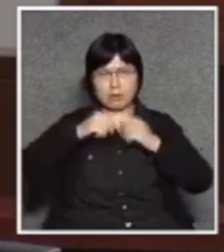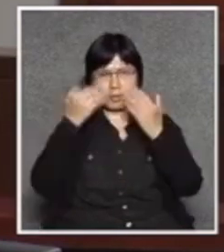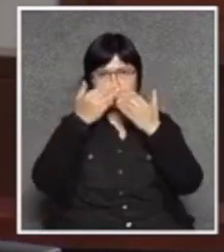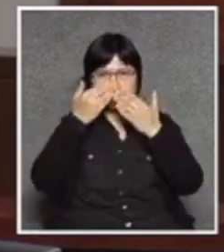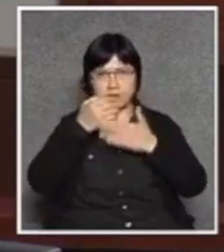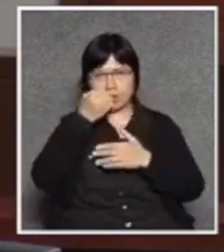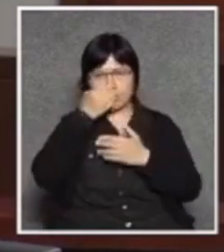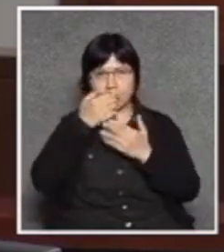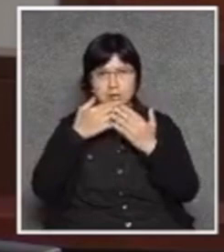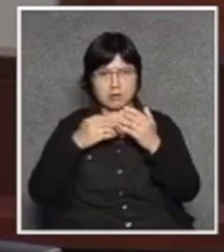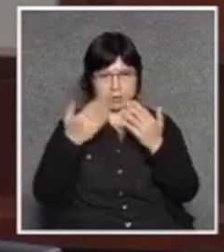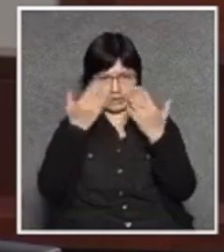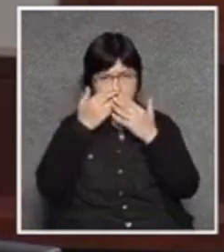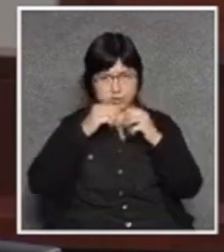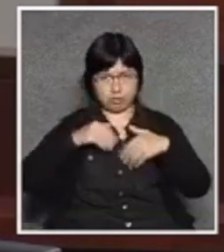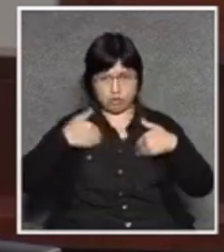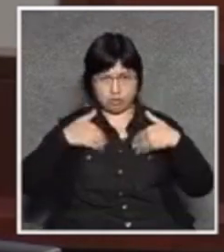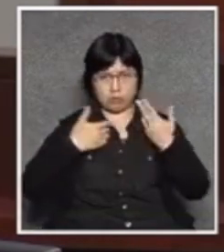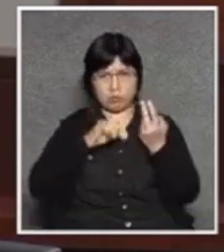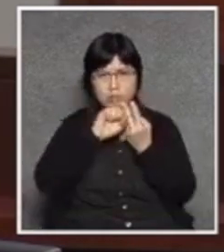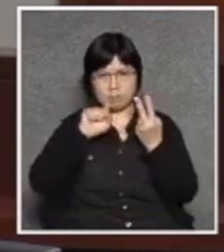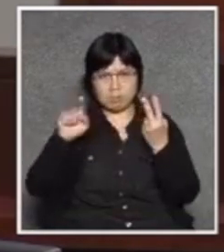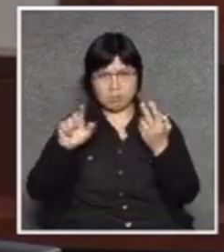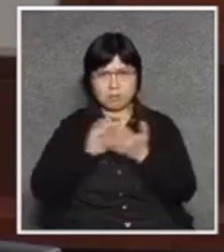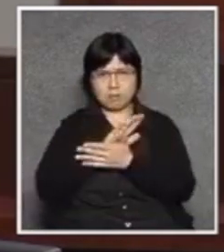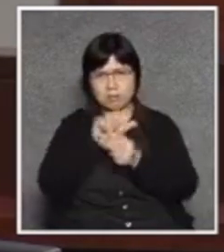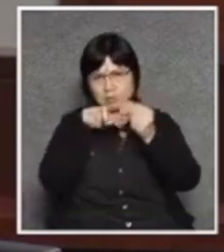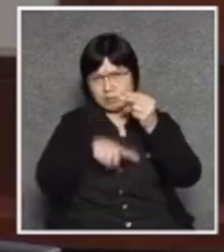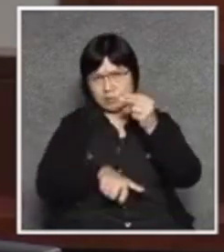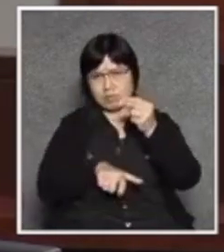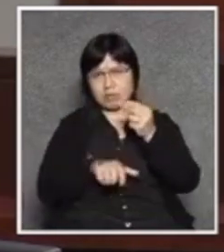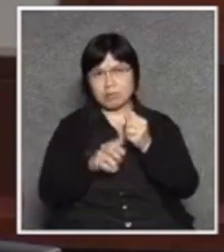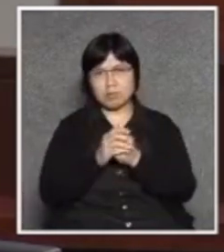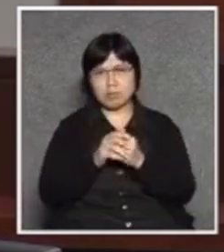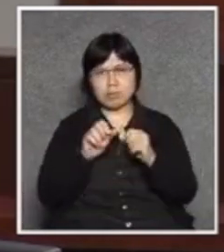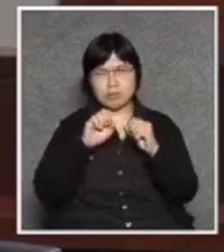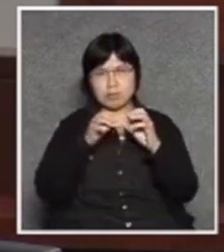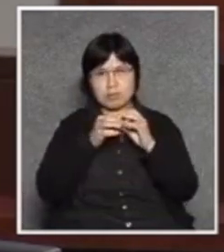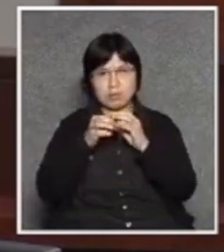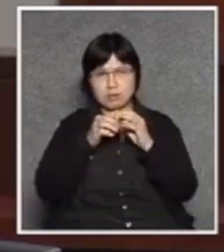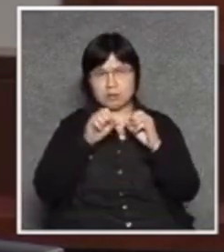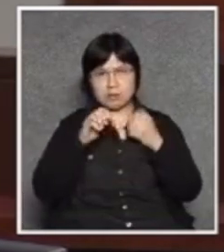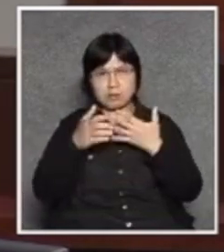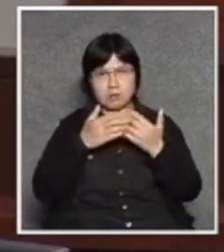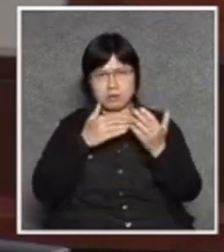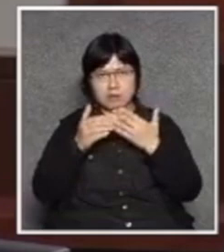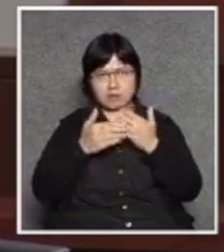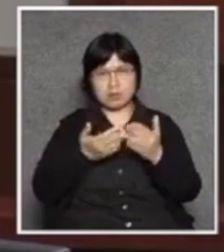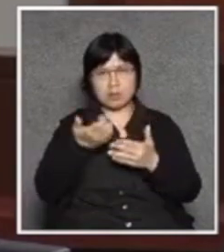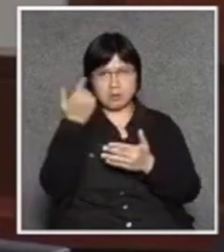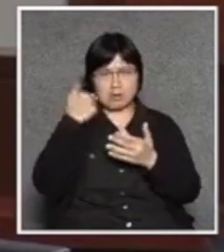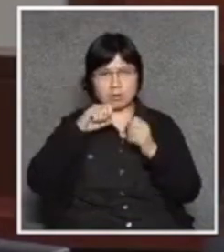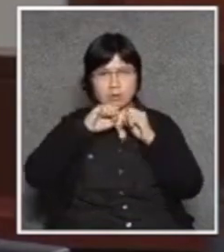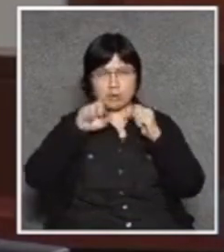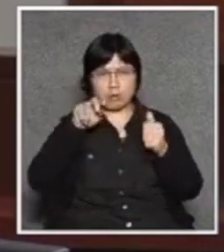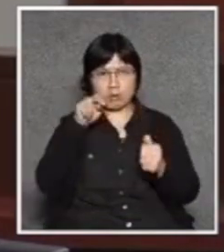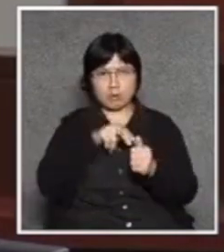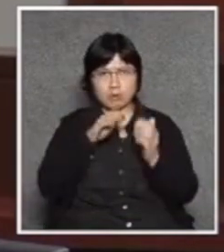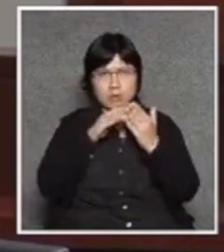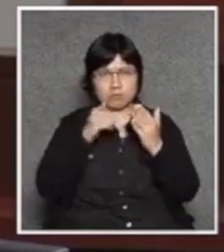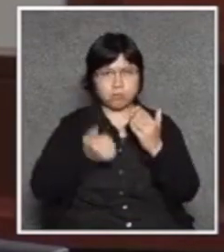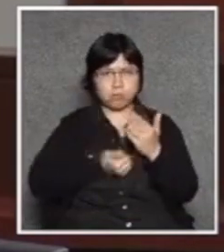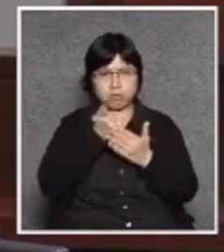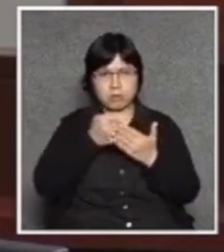的名義申請。2011年的7月通訊事務管理局的前身廣管局完成申請的審